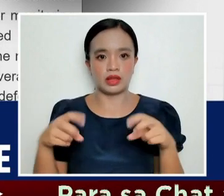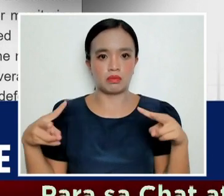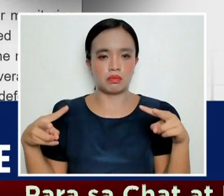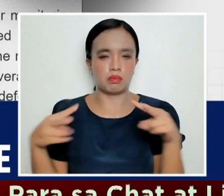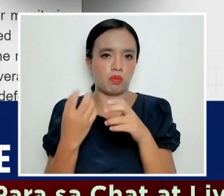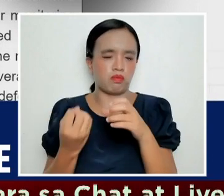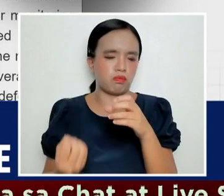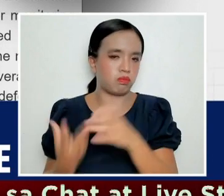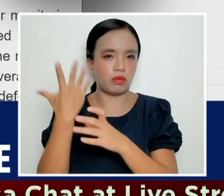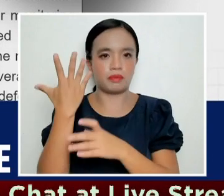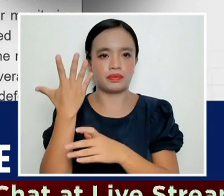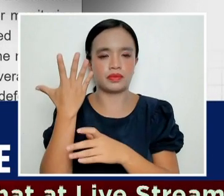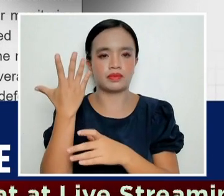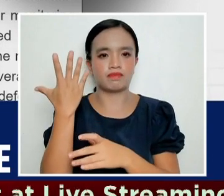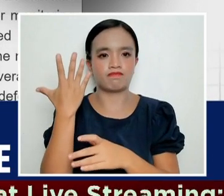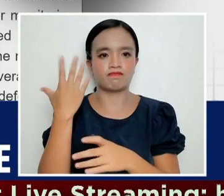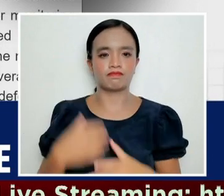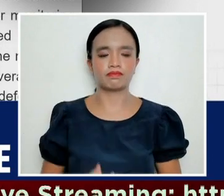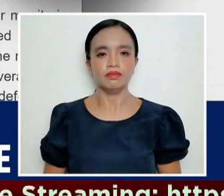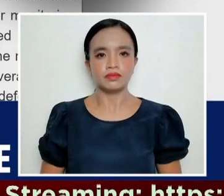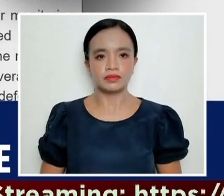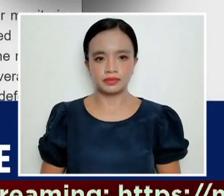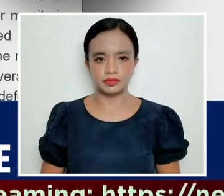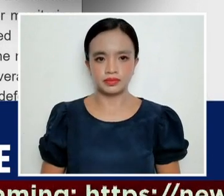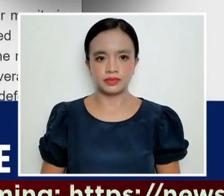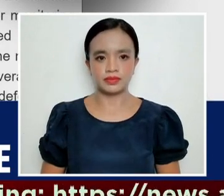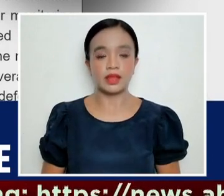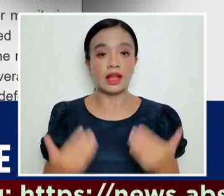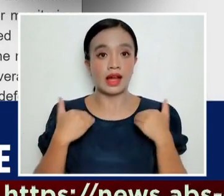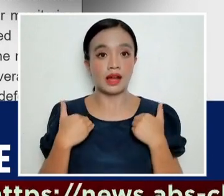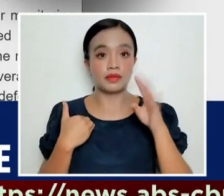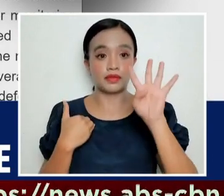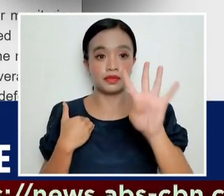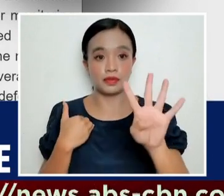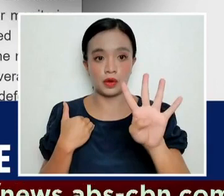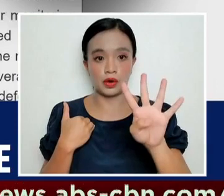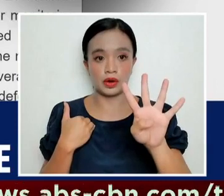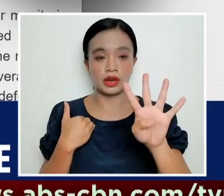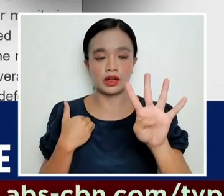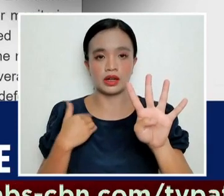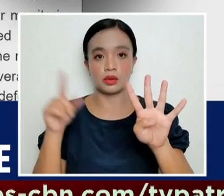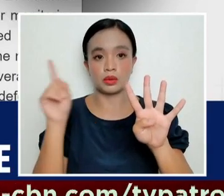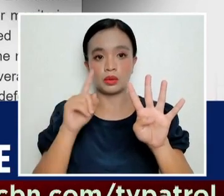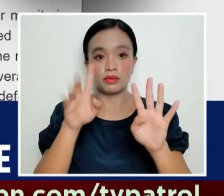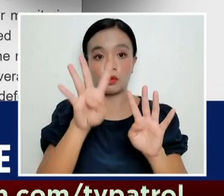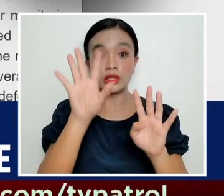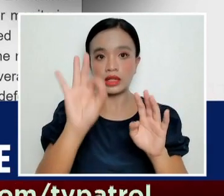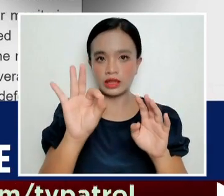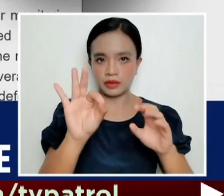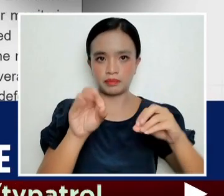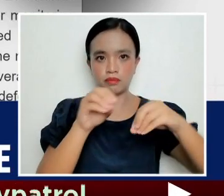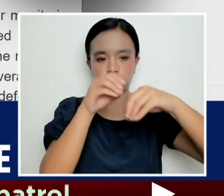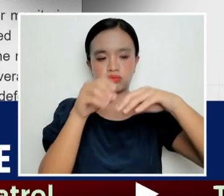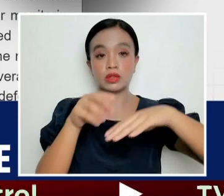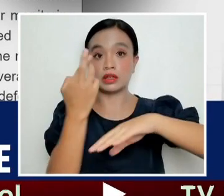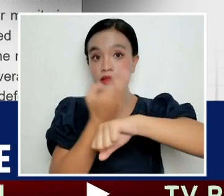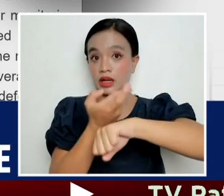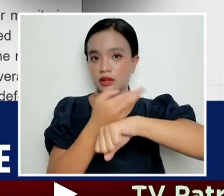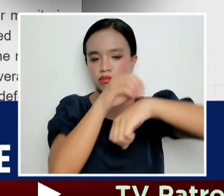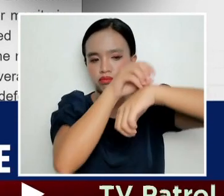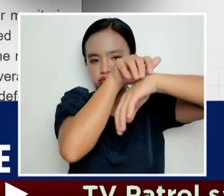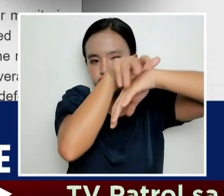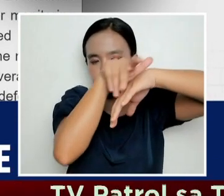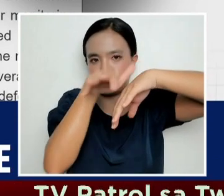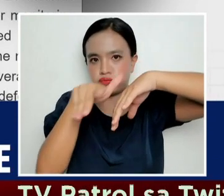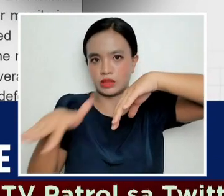eruptions o malakas na pagsabog. May 49 na rockfalls na naitala ang PMOC mula madaling araw